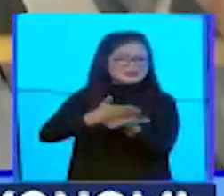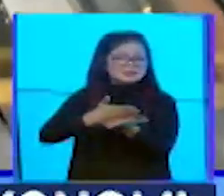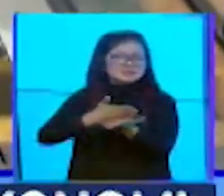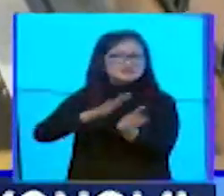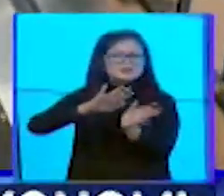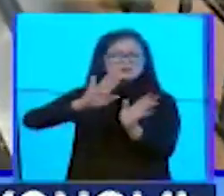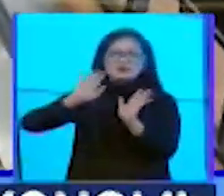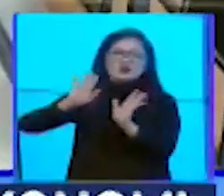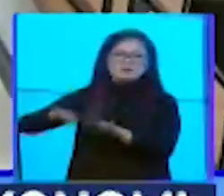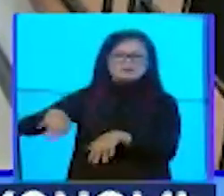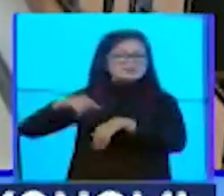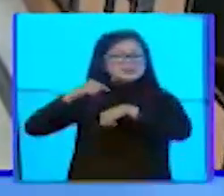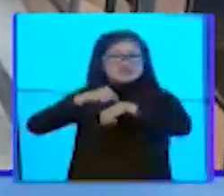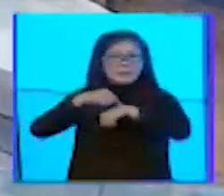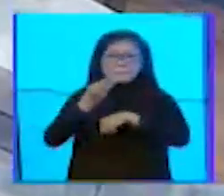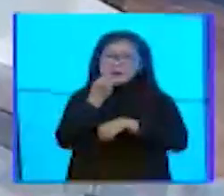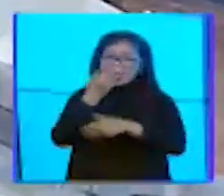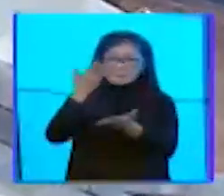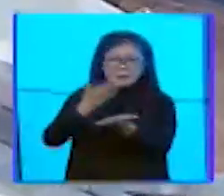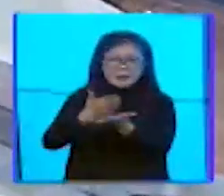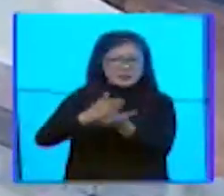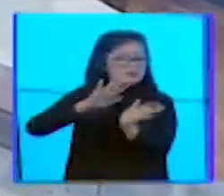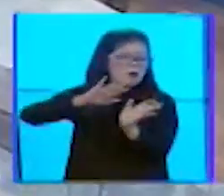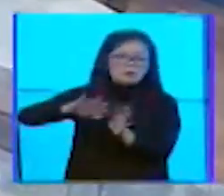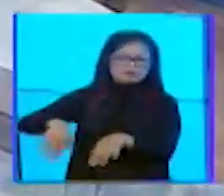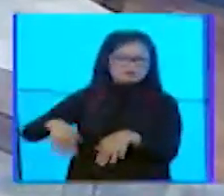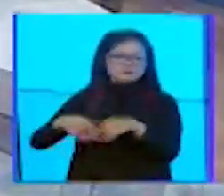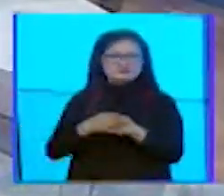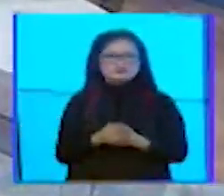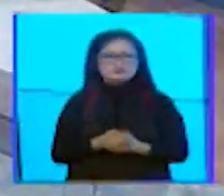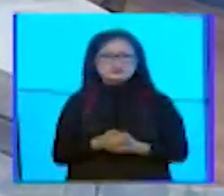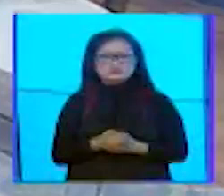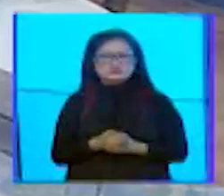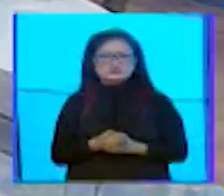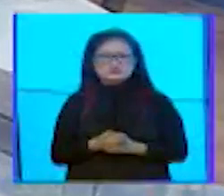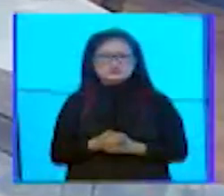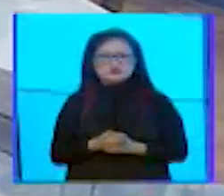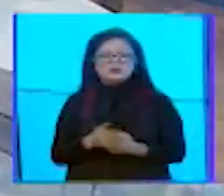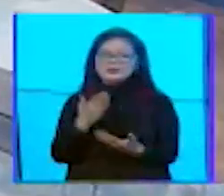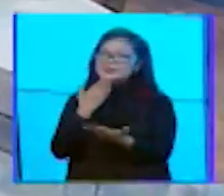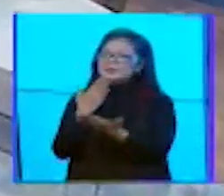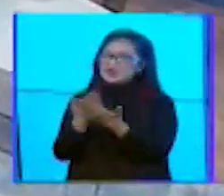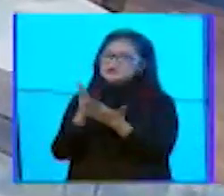makan. Demikian. Baik Pak Alfonsus, terima kasih atas waktunya bersama kami di RCTI. Dan tentu